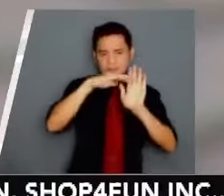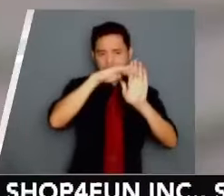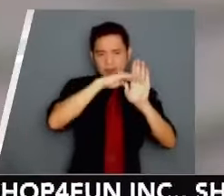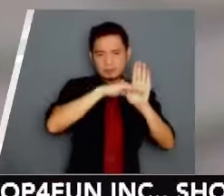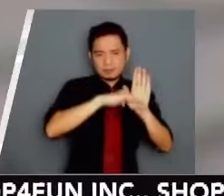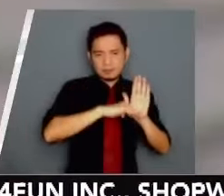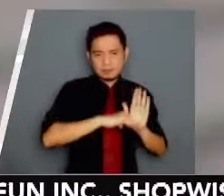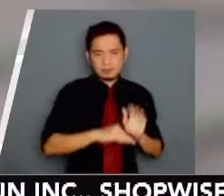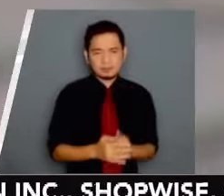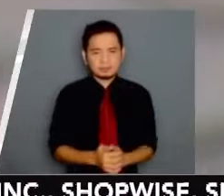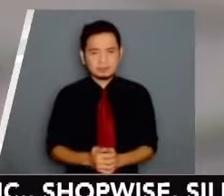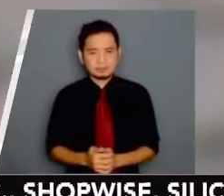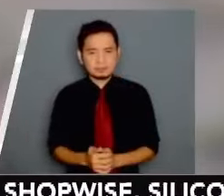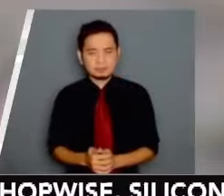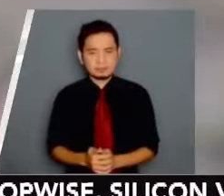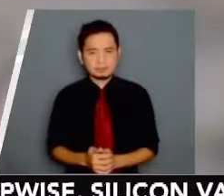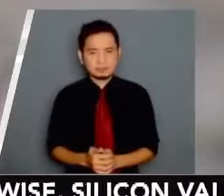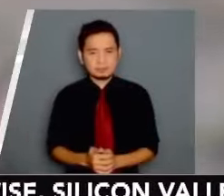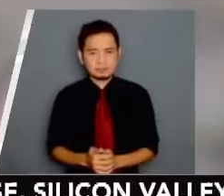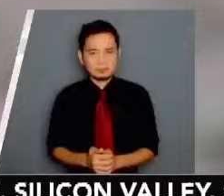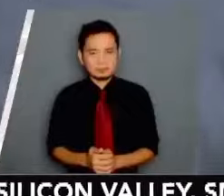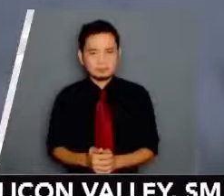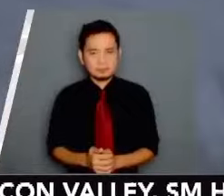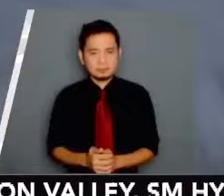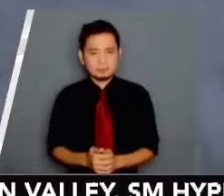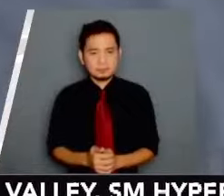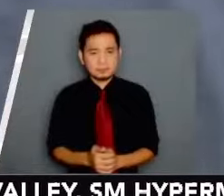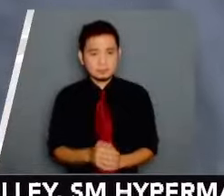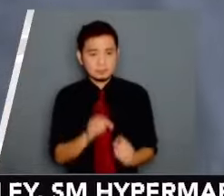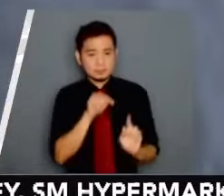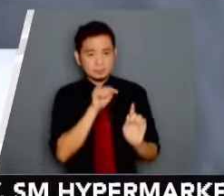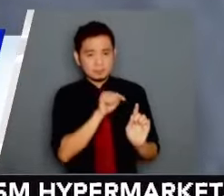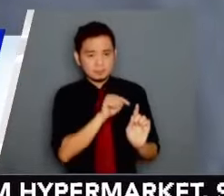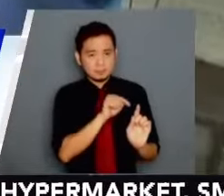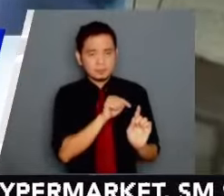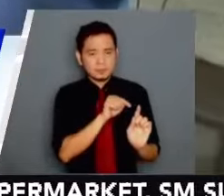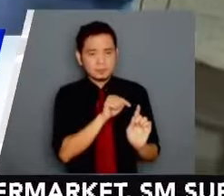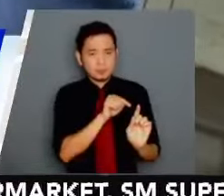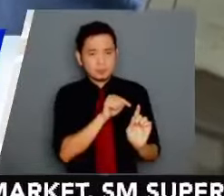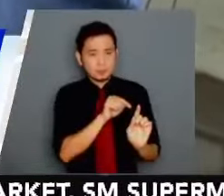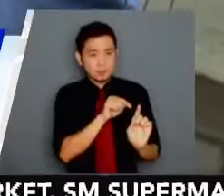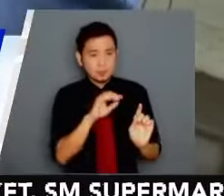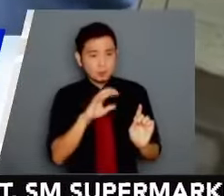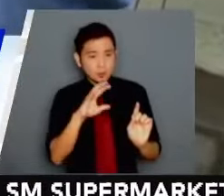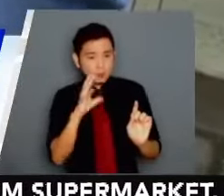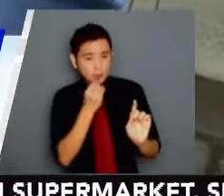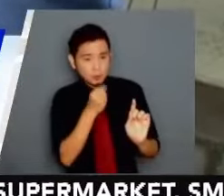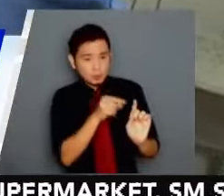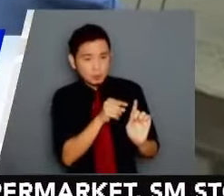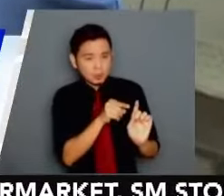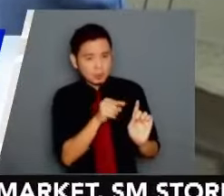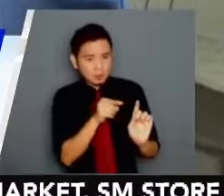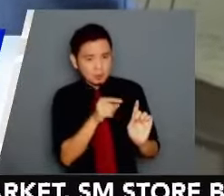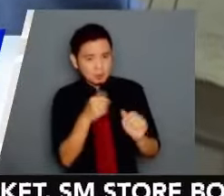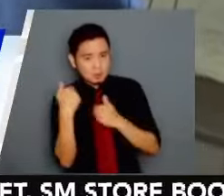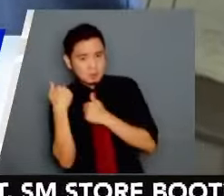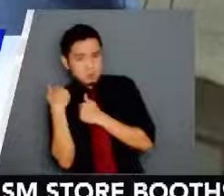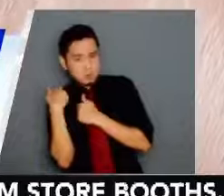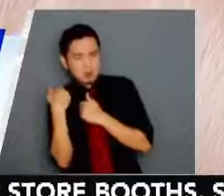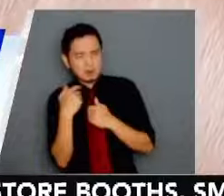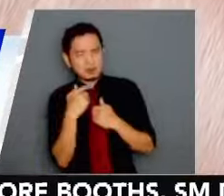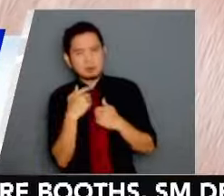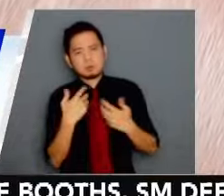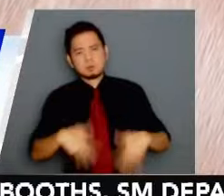higit pa raw diyan ang aktwal na bilang ng mga biktima ng osaec dahil mismong mga autoridad aminadong malaking hamon ng pagsawata sa itinuturing na secret